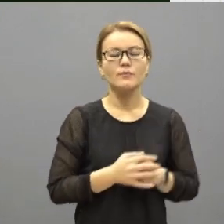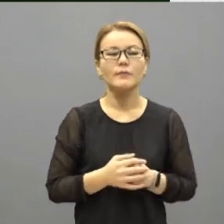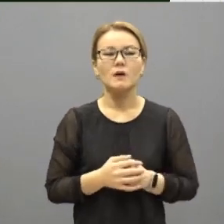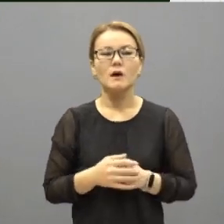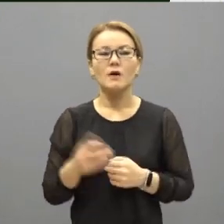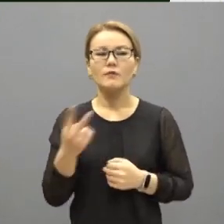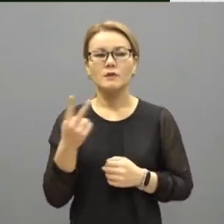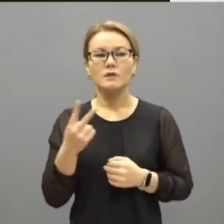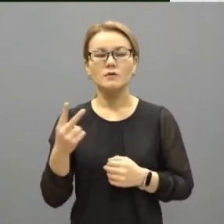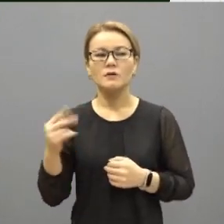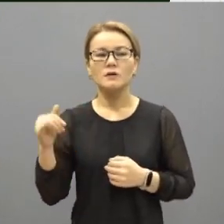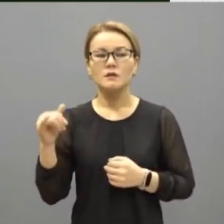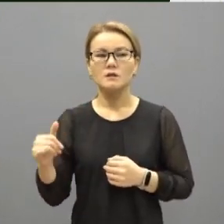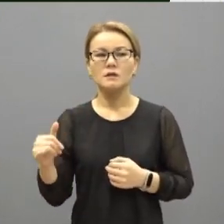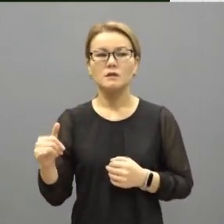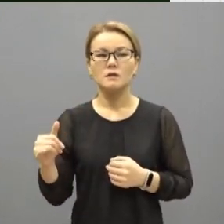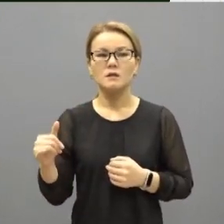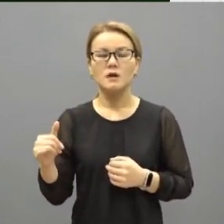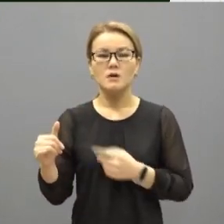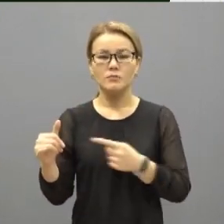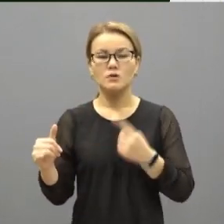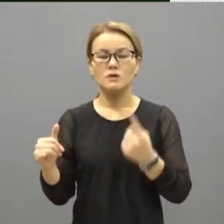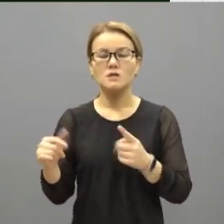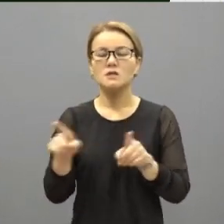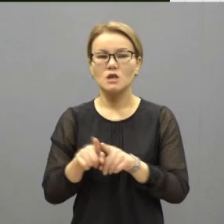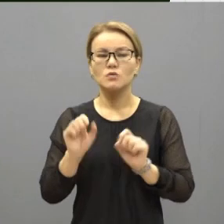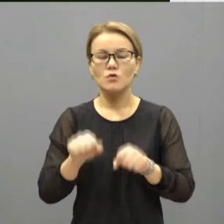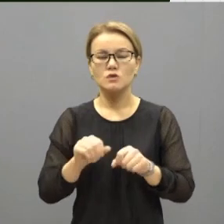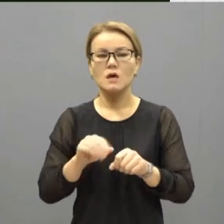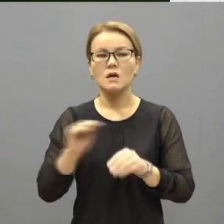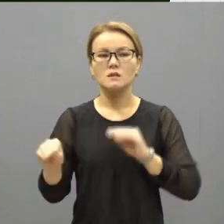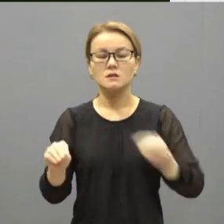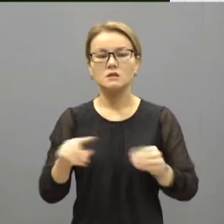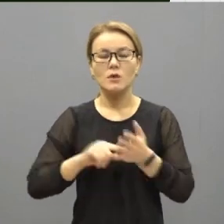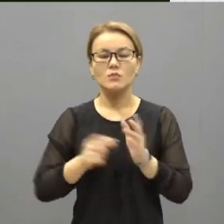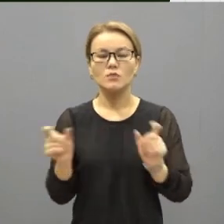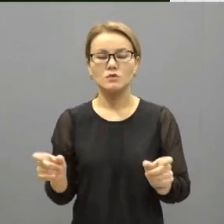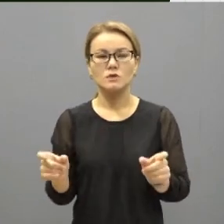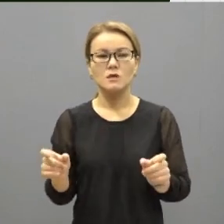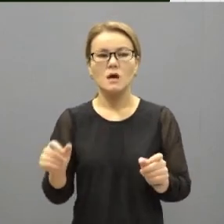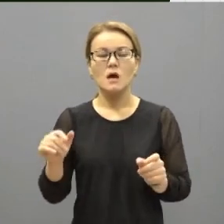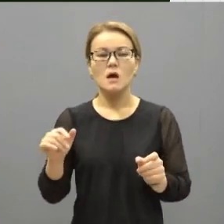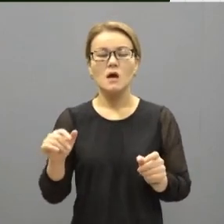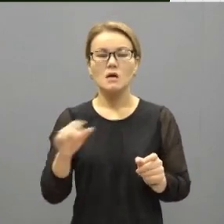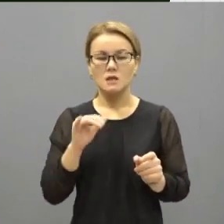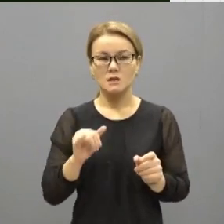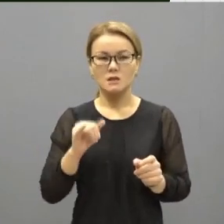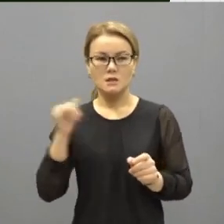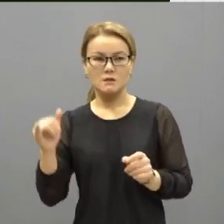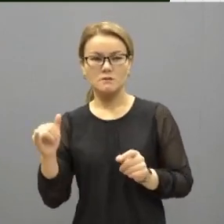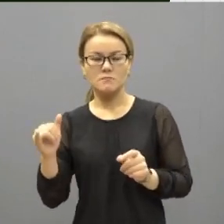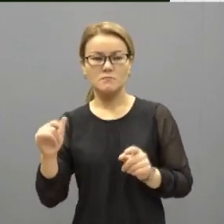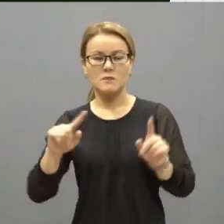минус 16y также можно разложить на множители, если мы вынесем y за скобку.